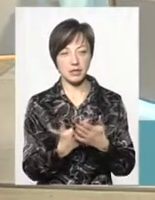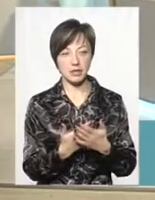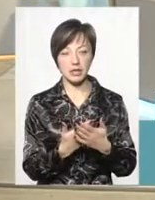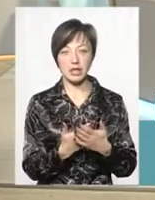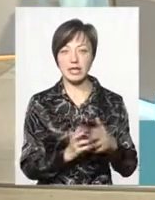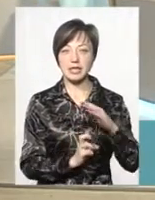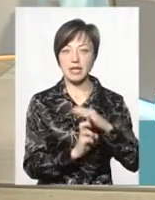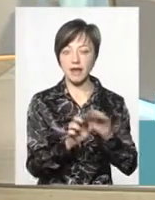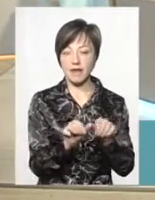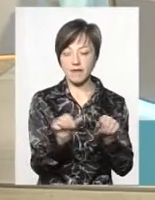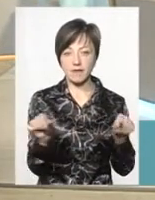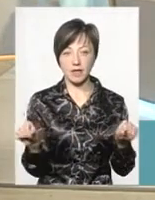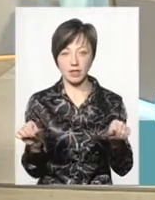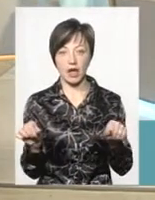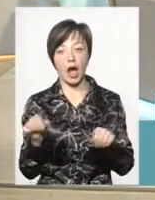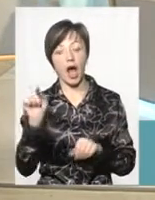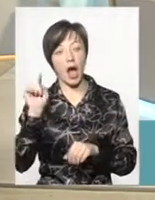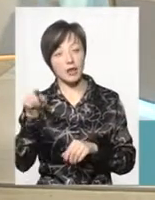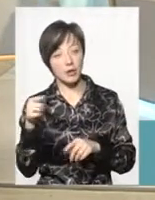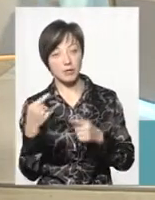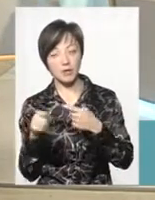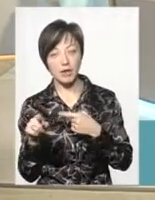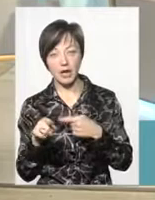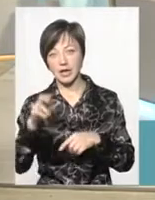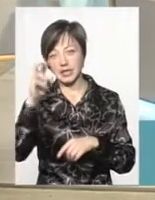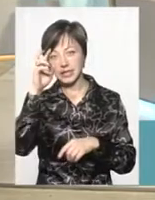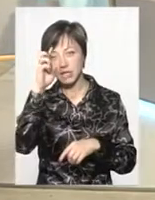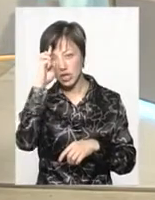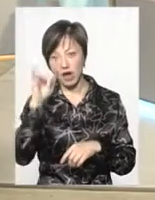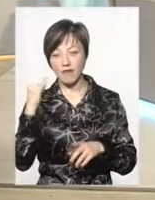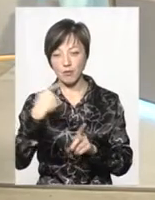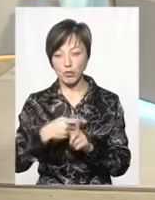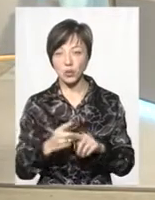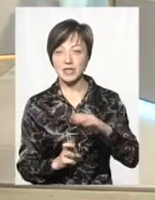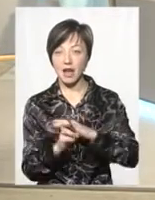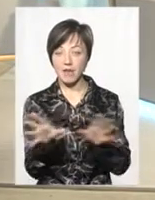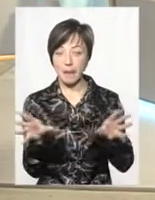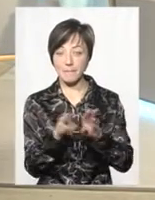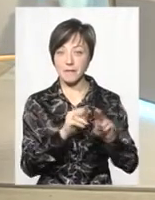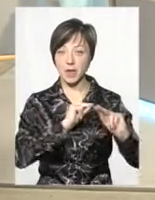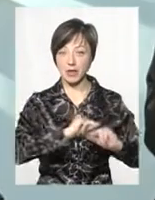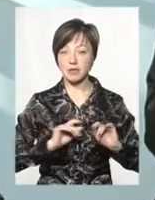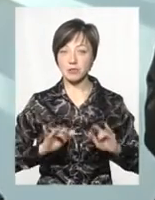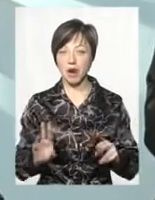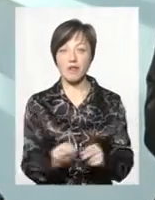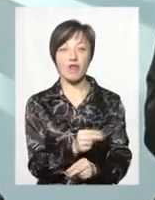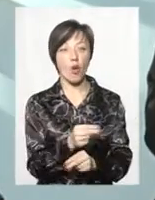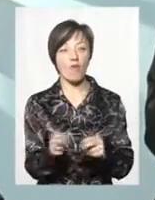відокремлена від держави. А там записано, церква і держава є партнери в справі